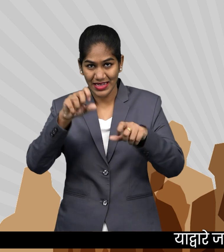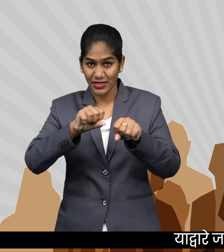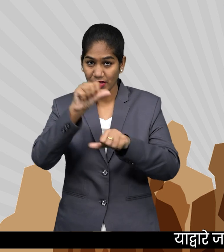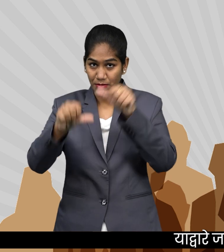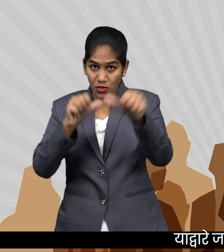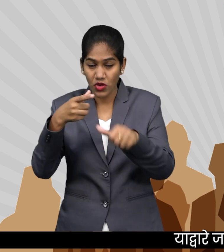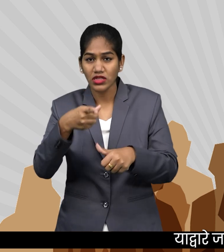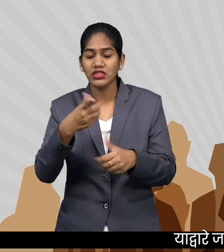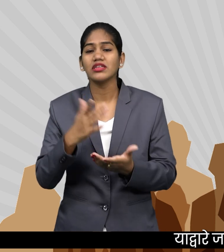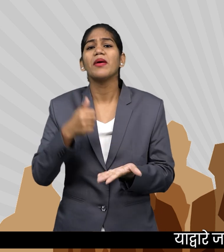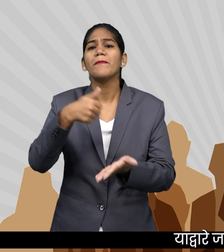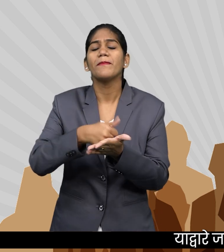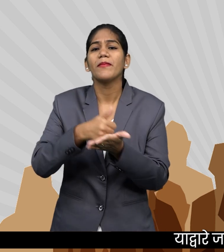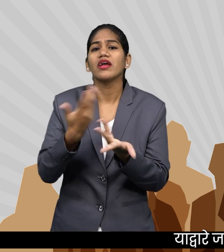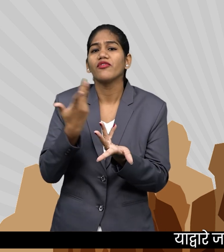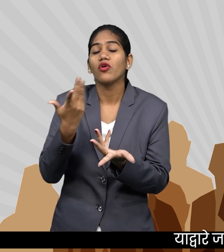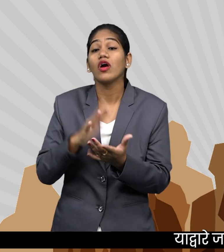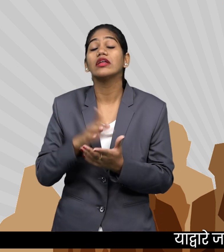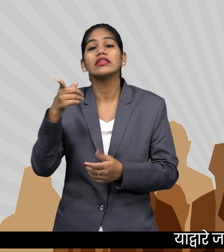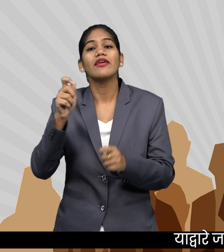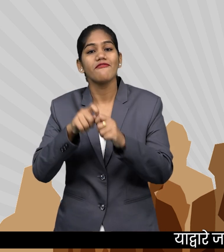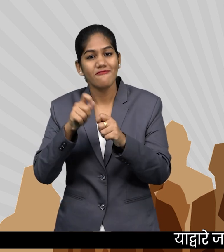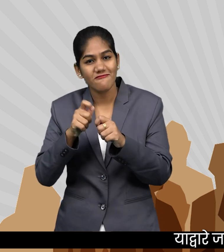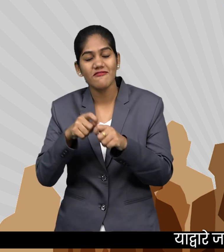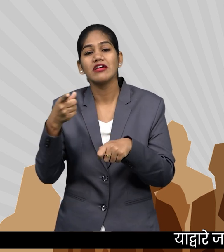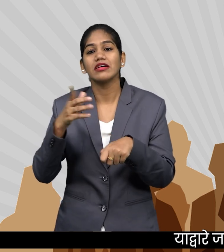याद्वारे जनतेला उत्तरदायी असतात.